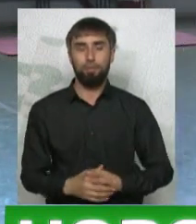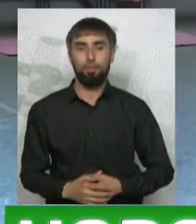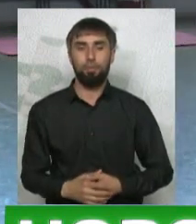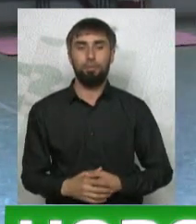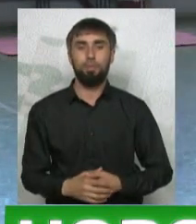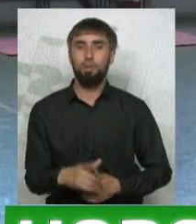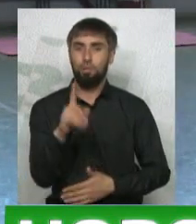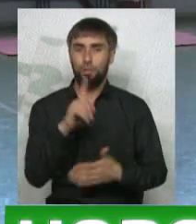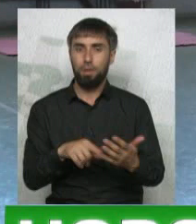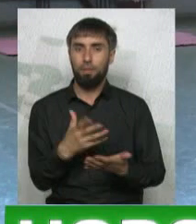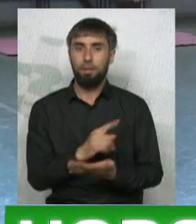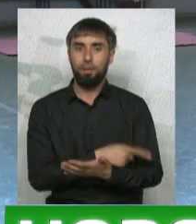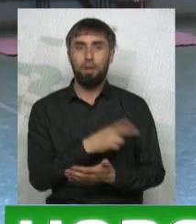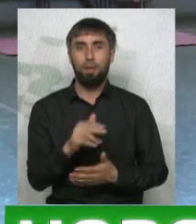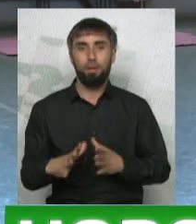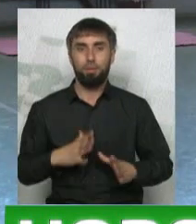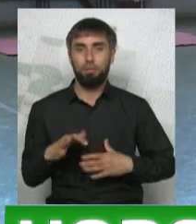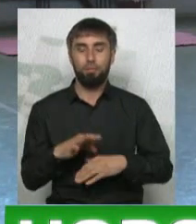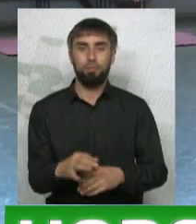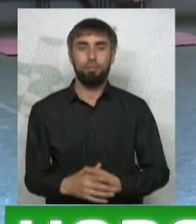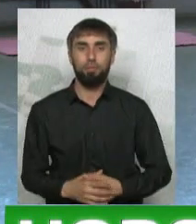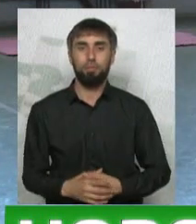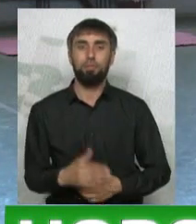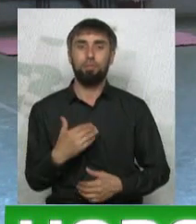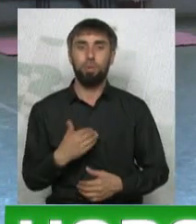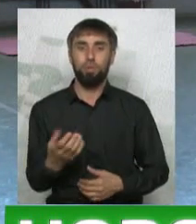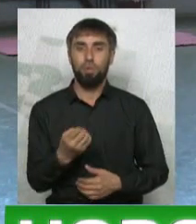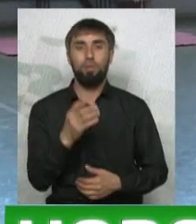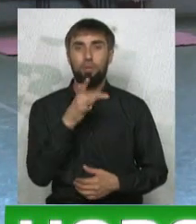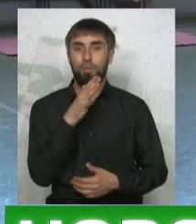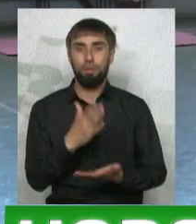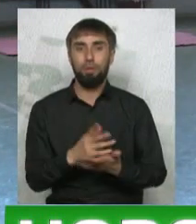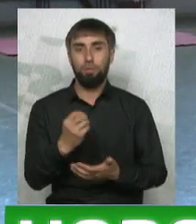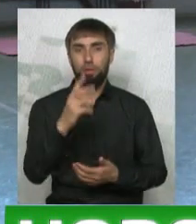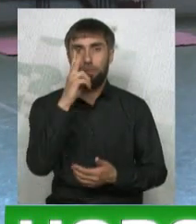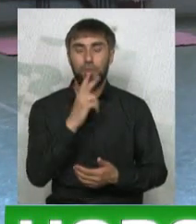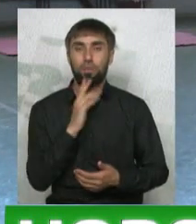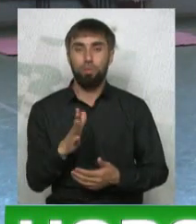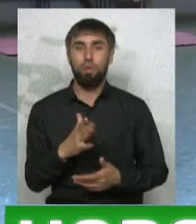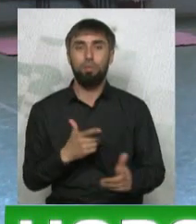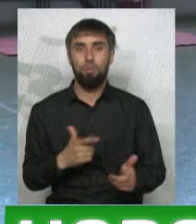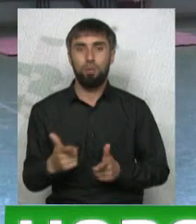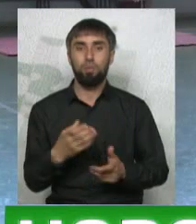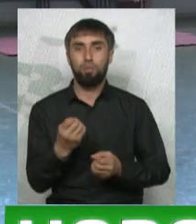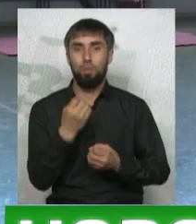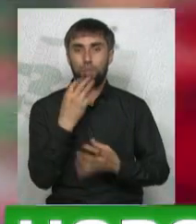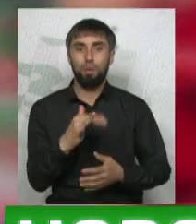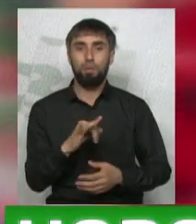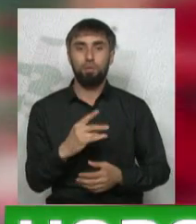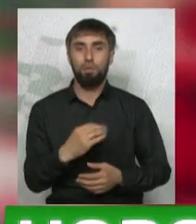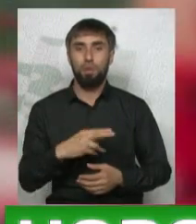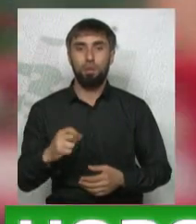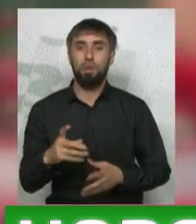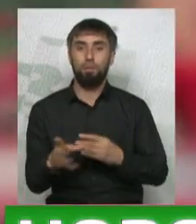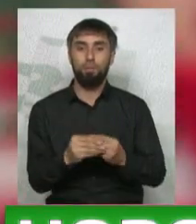боксировать. Уверен ты в своих силах, как тренировался? Ну, мы еще, у нас время есть, 2 месяца, будем подготовиться хорошо, иншалла.